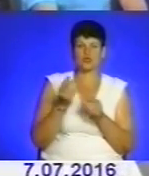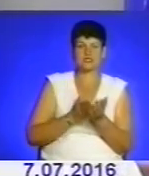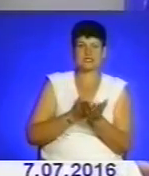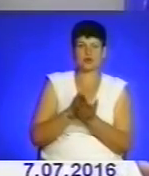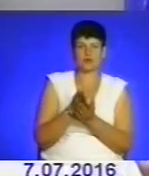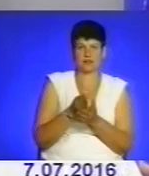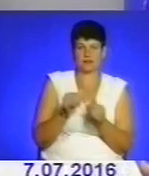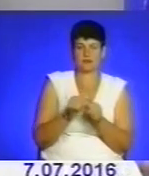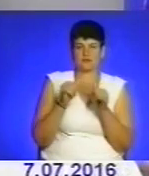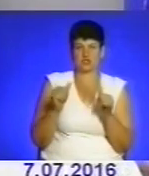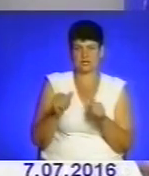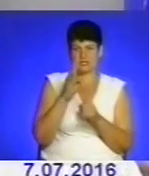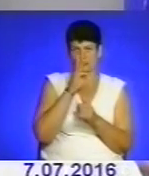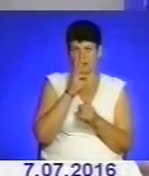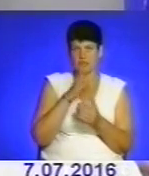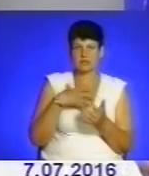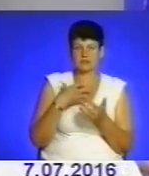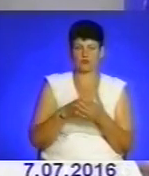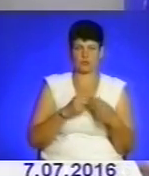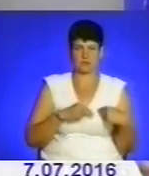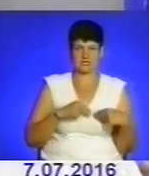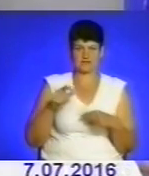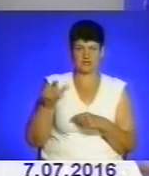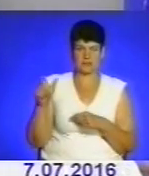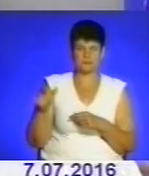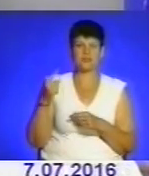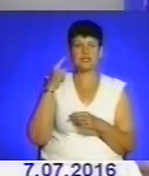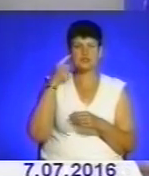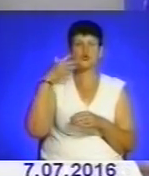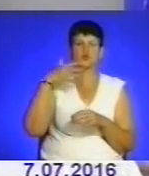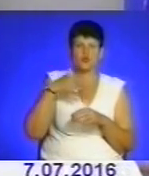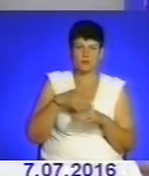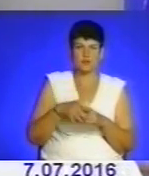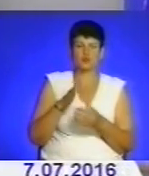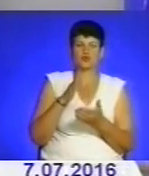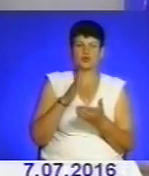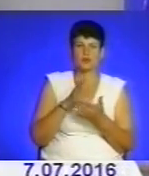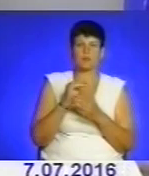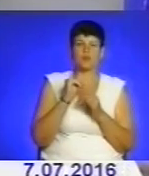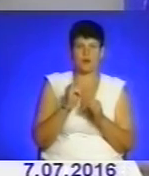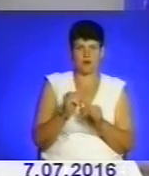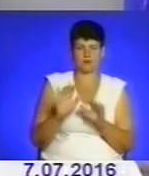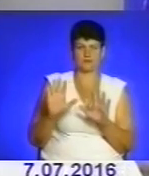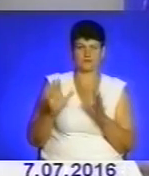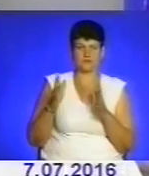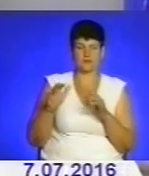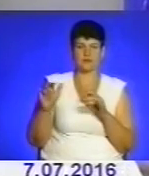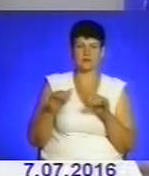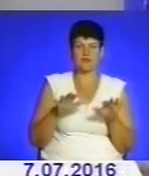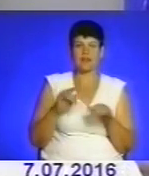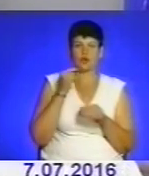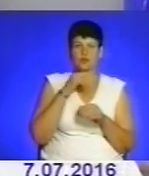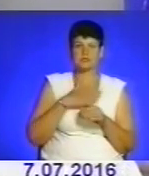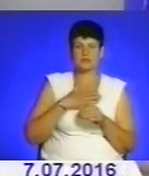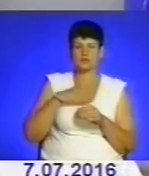на підвищення заробітної плати своїх працівників. І, зрозуміло, є ще таке ганебне явище в економіці нашої держави,